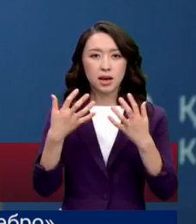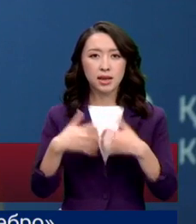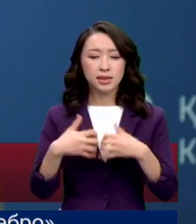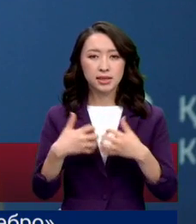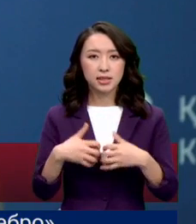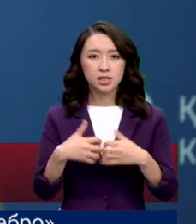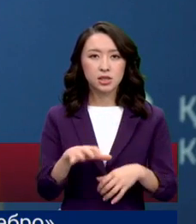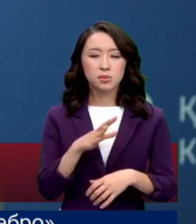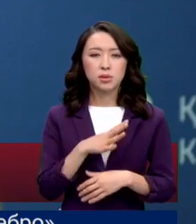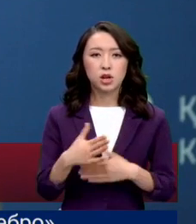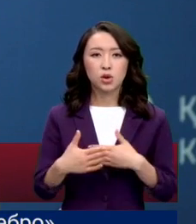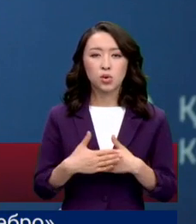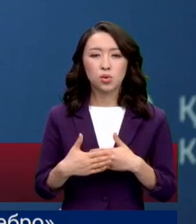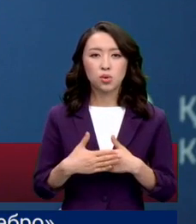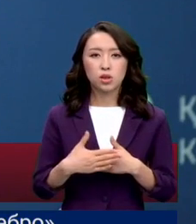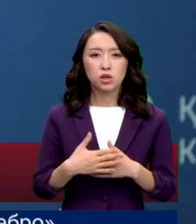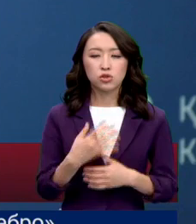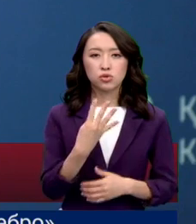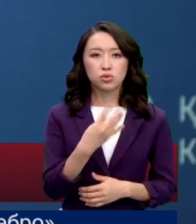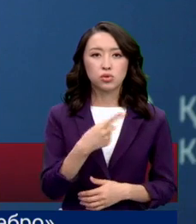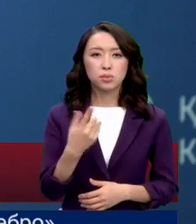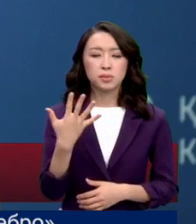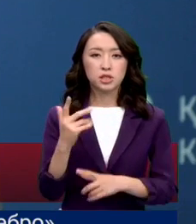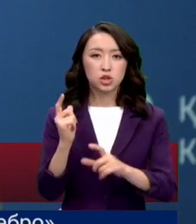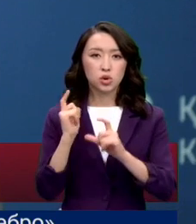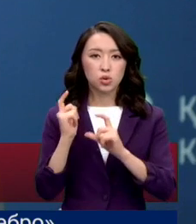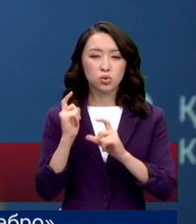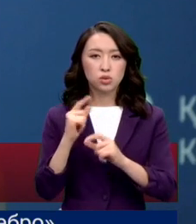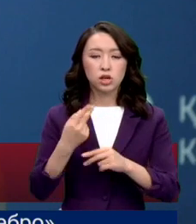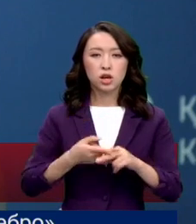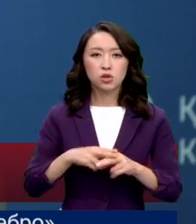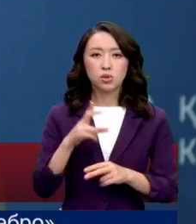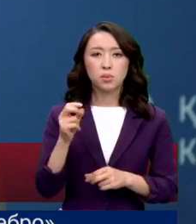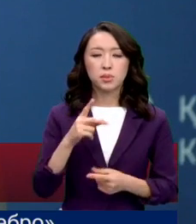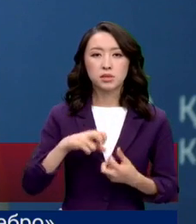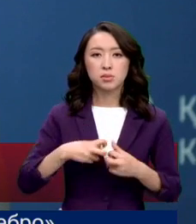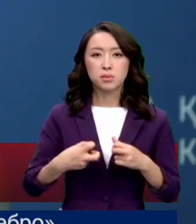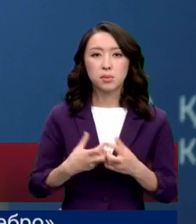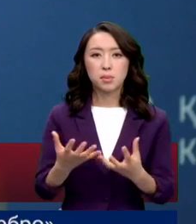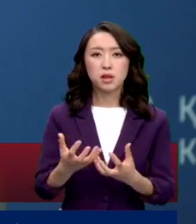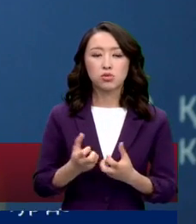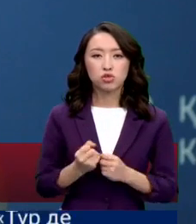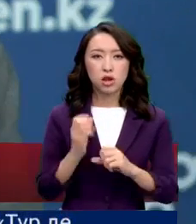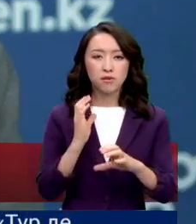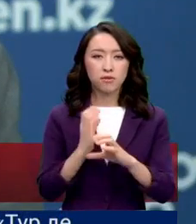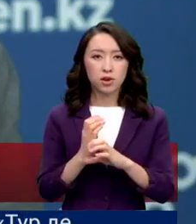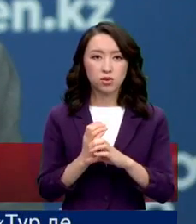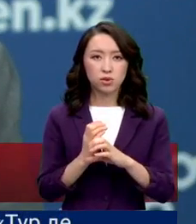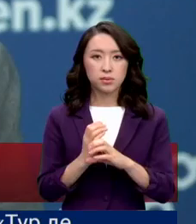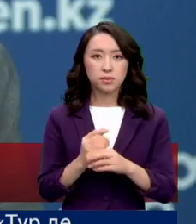были около 4-5 грузоперевозчиков, которые без проблем получали вагоны.